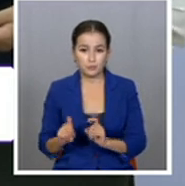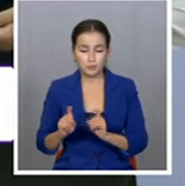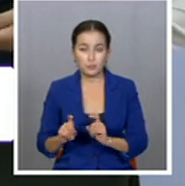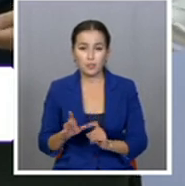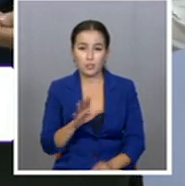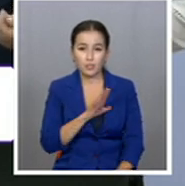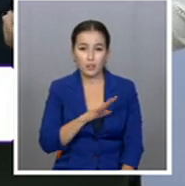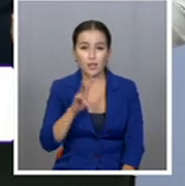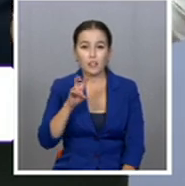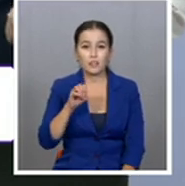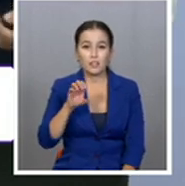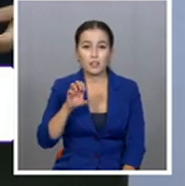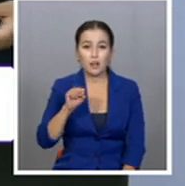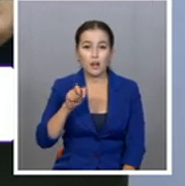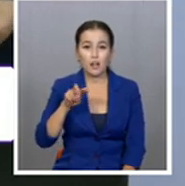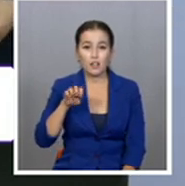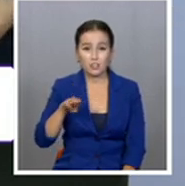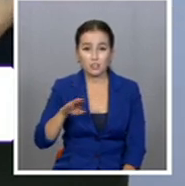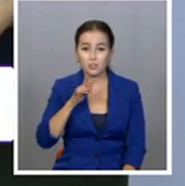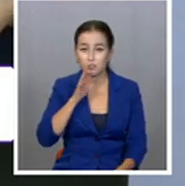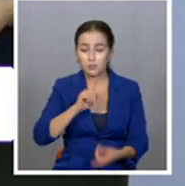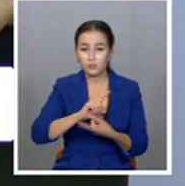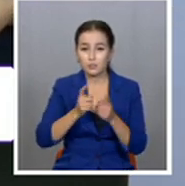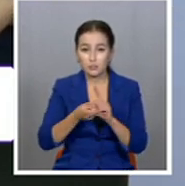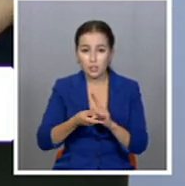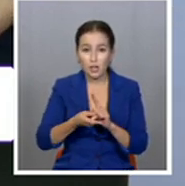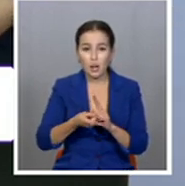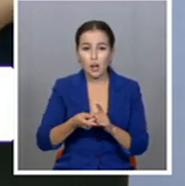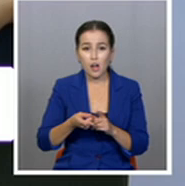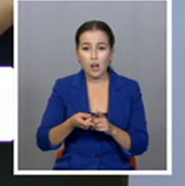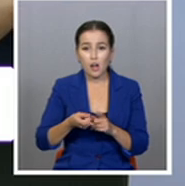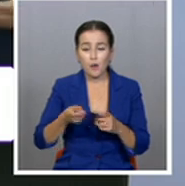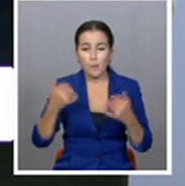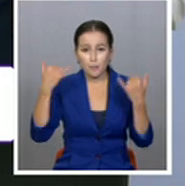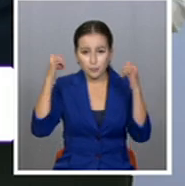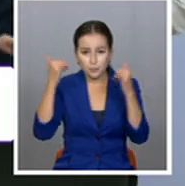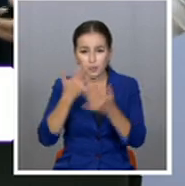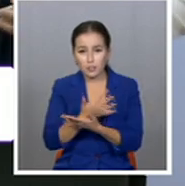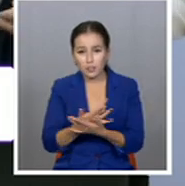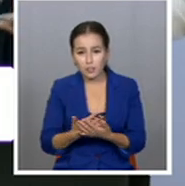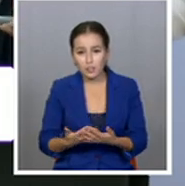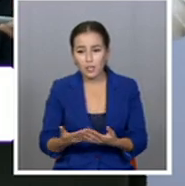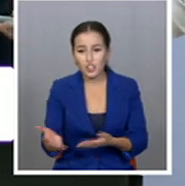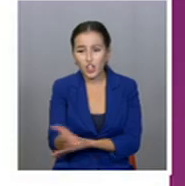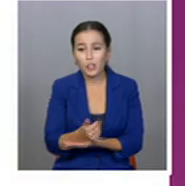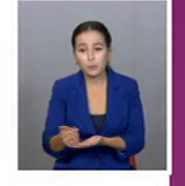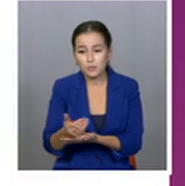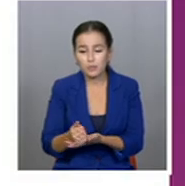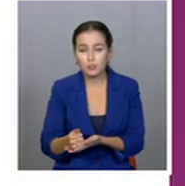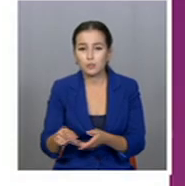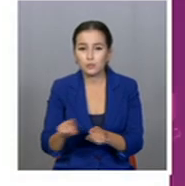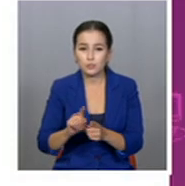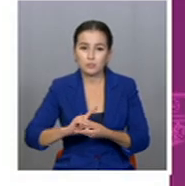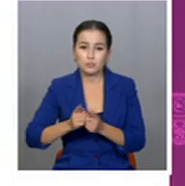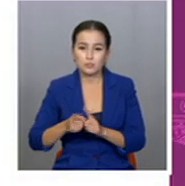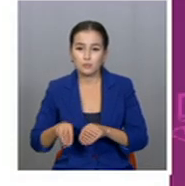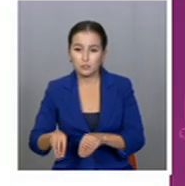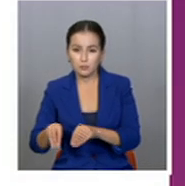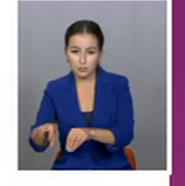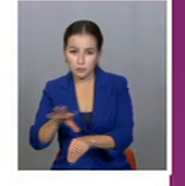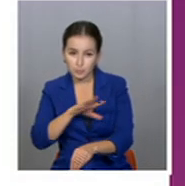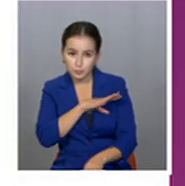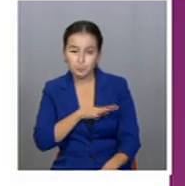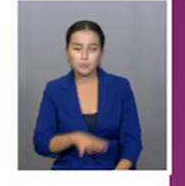Неолиттік төңкерістен кейін аңшылар малшыларға, терімшілер егіншілерге айналғаны бізге тарихтан